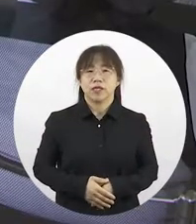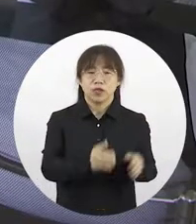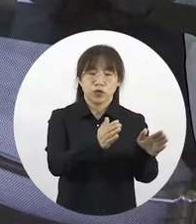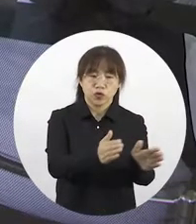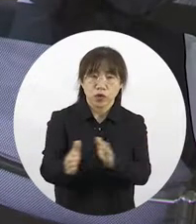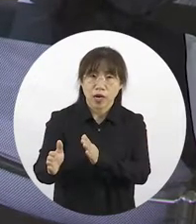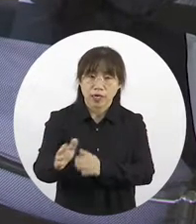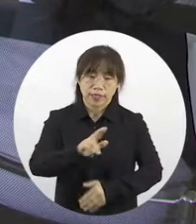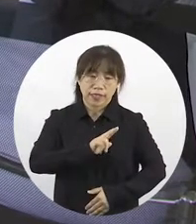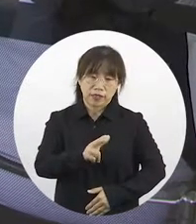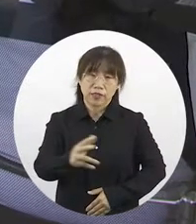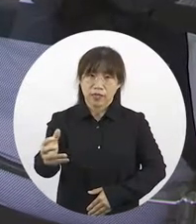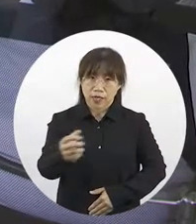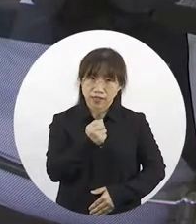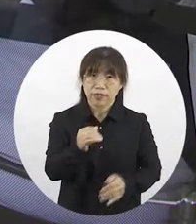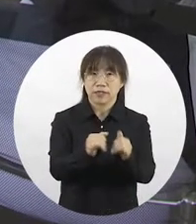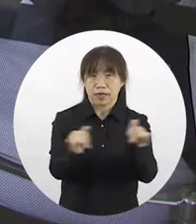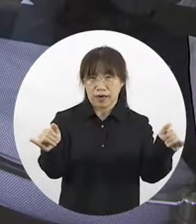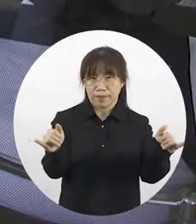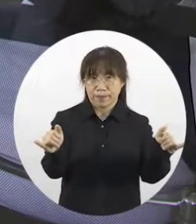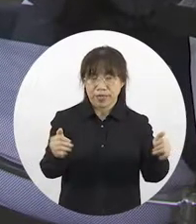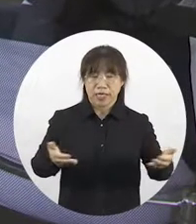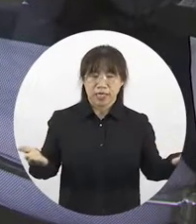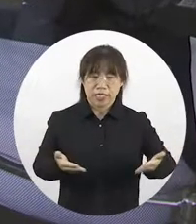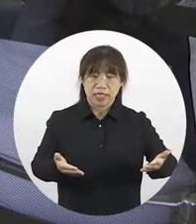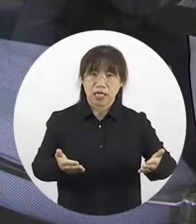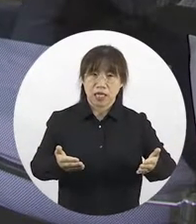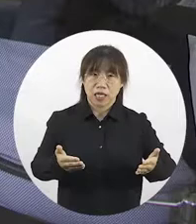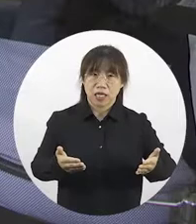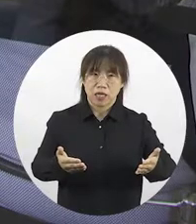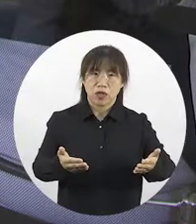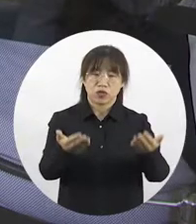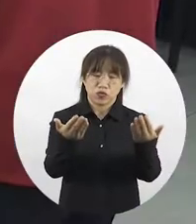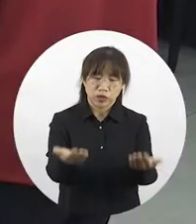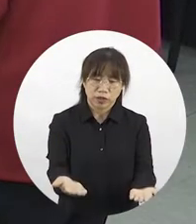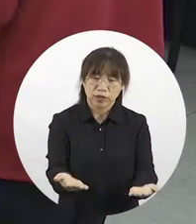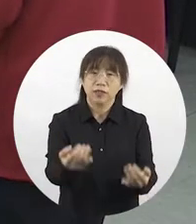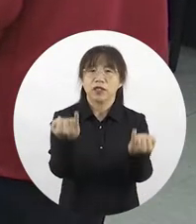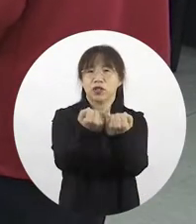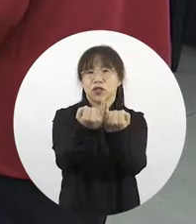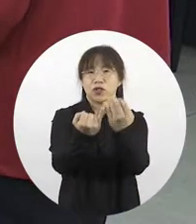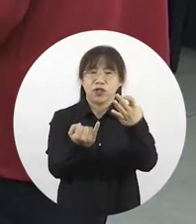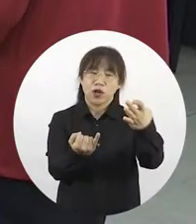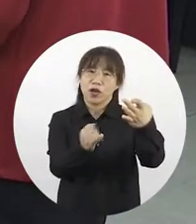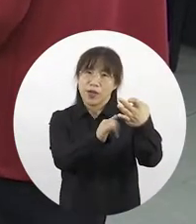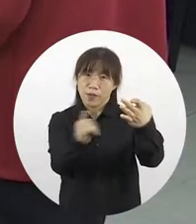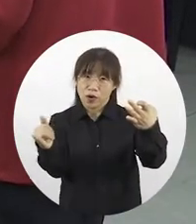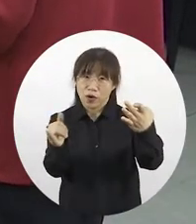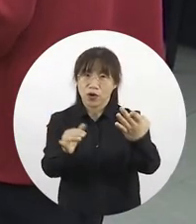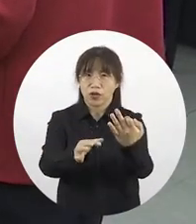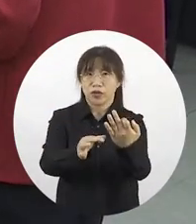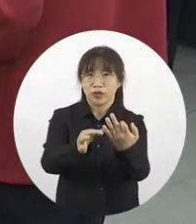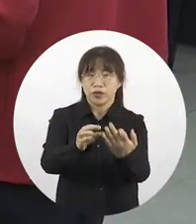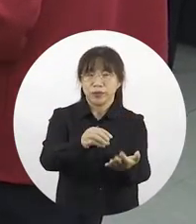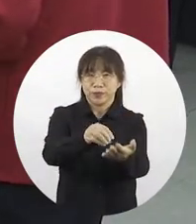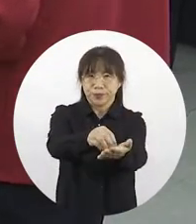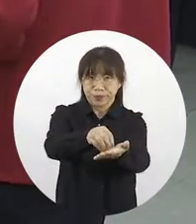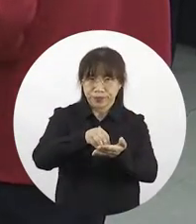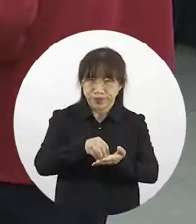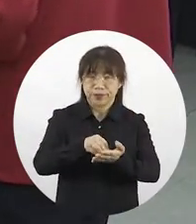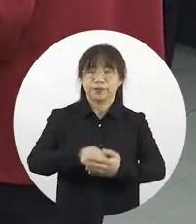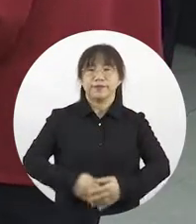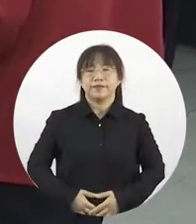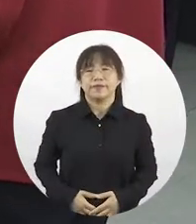위해 수납정리 자격증을 보유한 경력 단절 여성 14명을 채용하고 홈케어와 생활 방역 등 사전